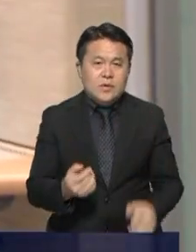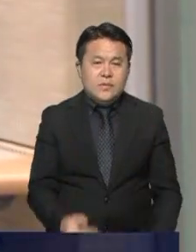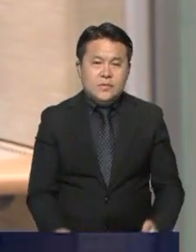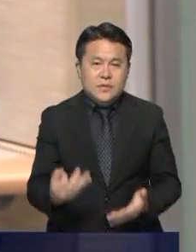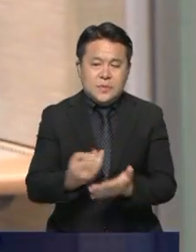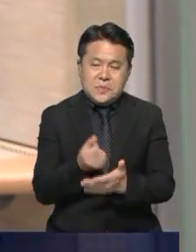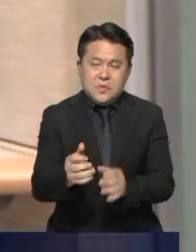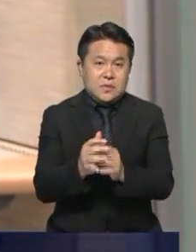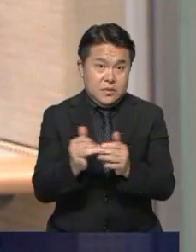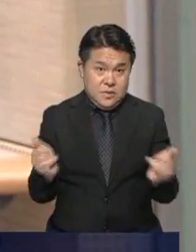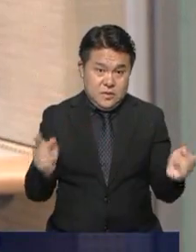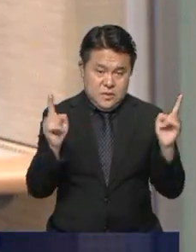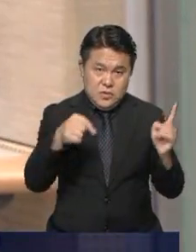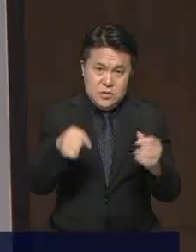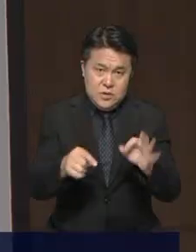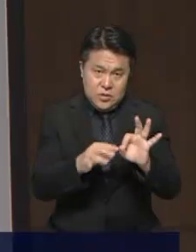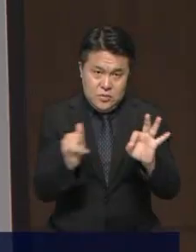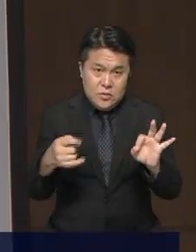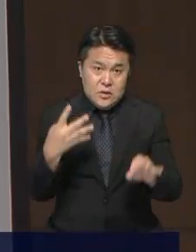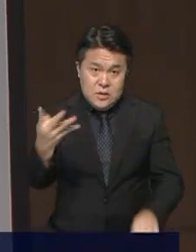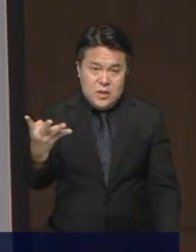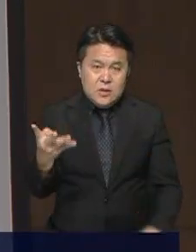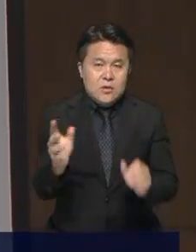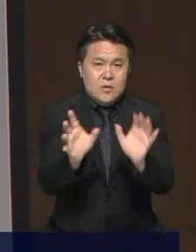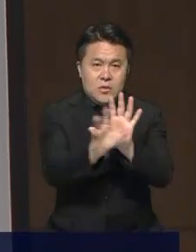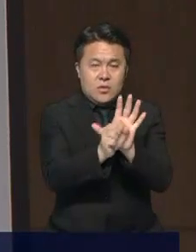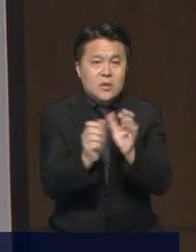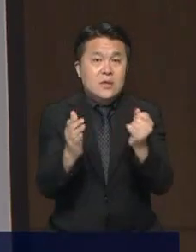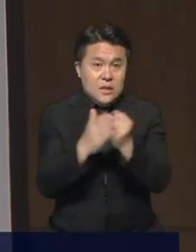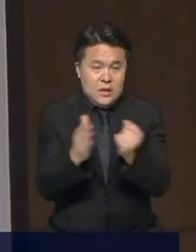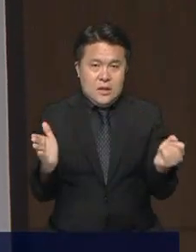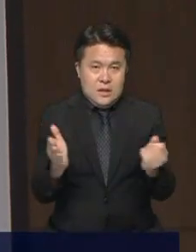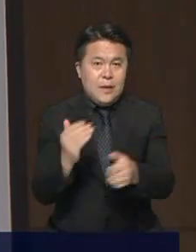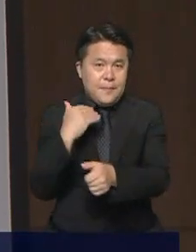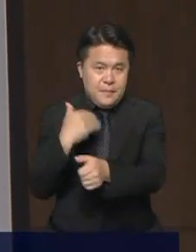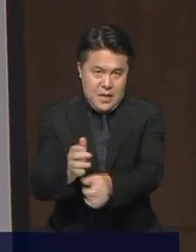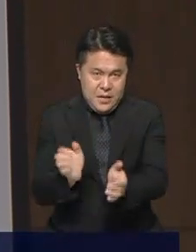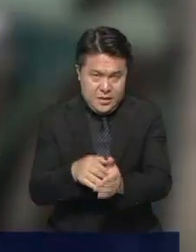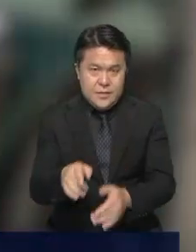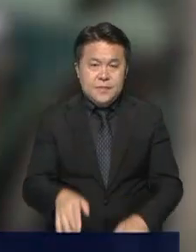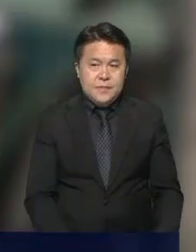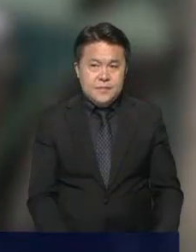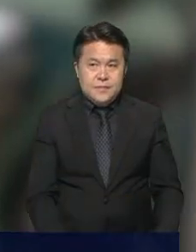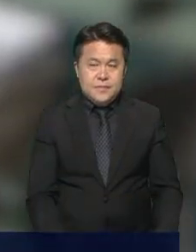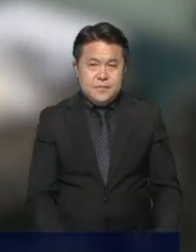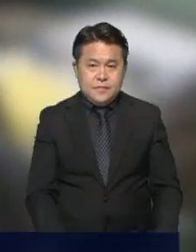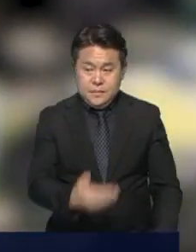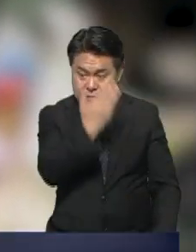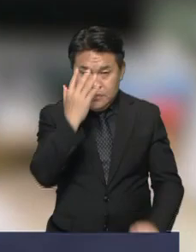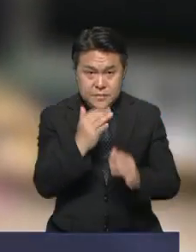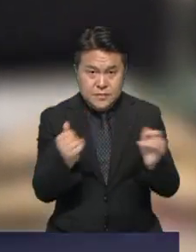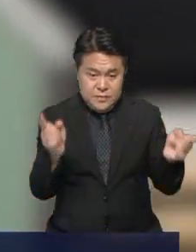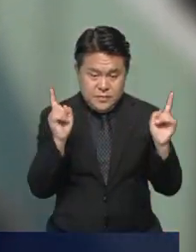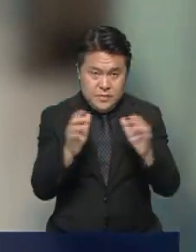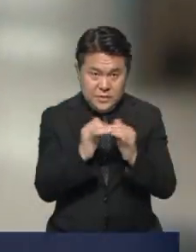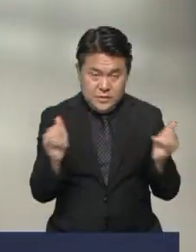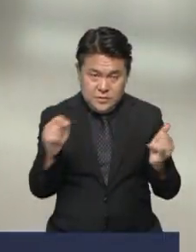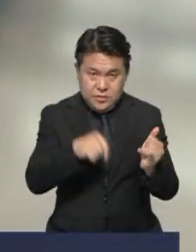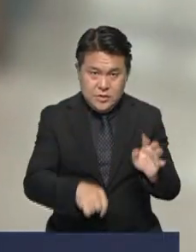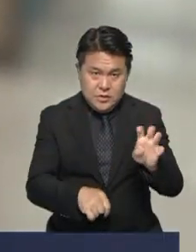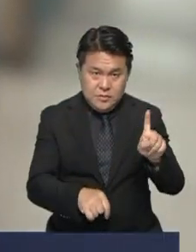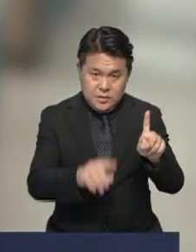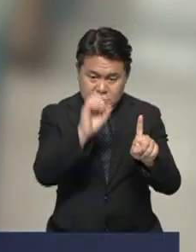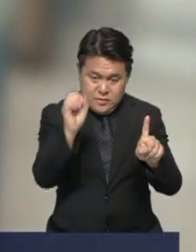저소득층 실직자 10명 가운데 4명은 코로나로 인해 일자리를 잃은 것으로 파악됐습니다. 청년층 실직자의